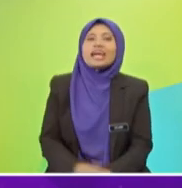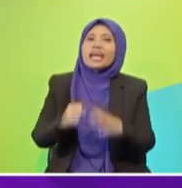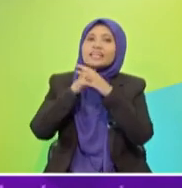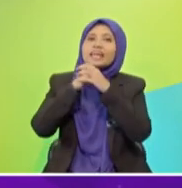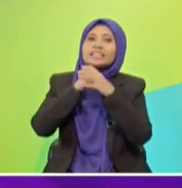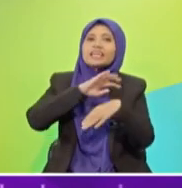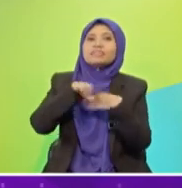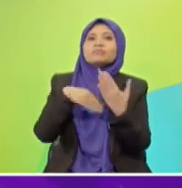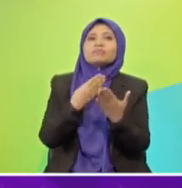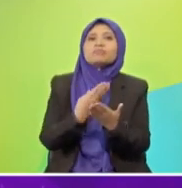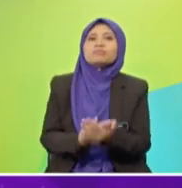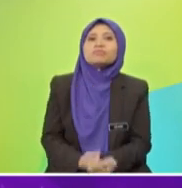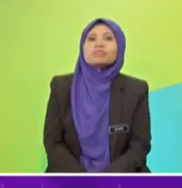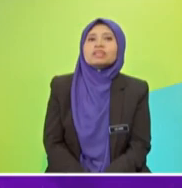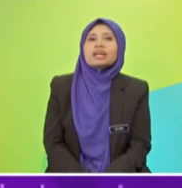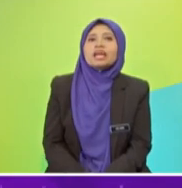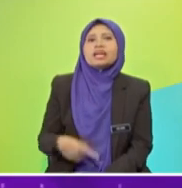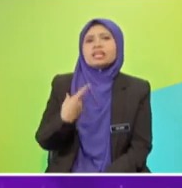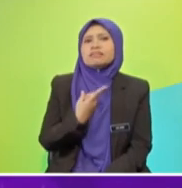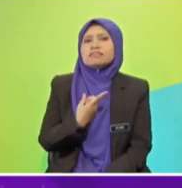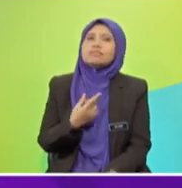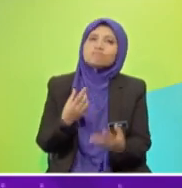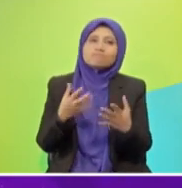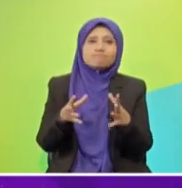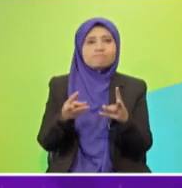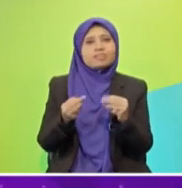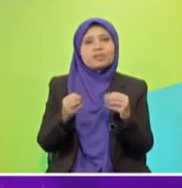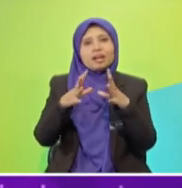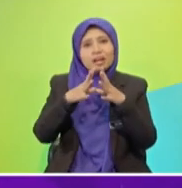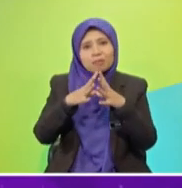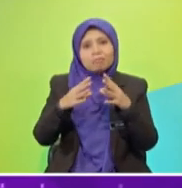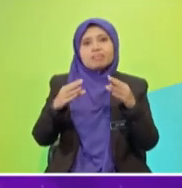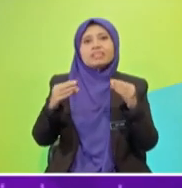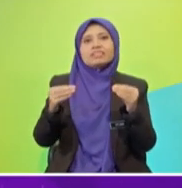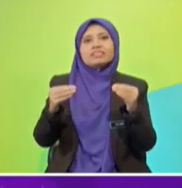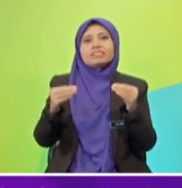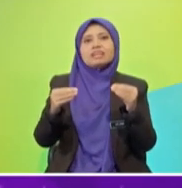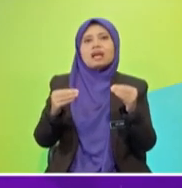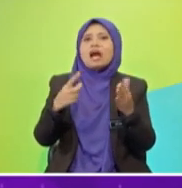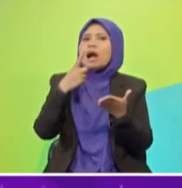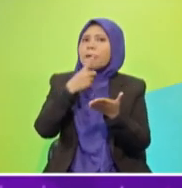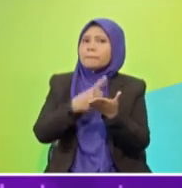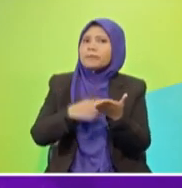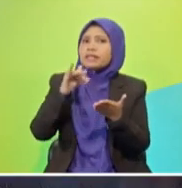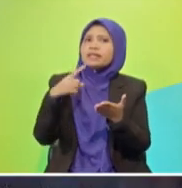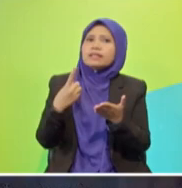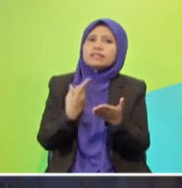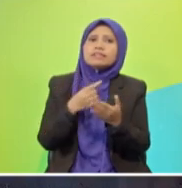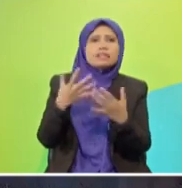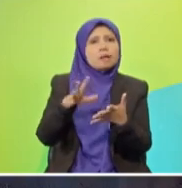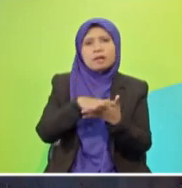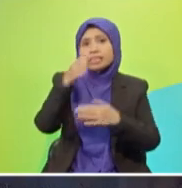Sebenarnya kita dapat tiba di penghujung kelas kita jadi apa ya telah kita pelajari setiap hari ini Oke